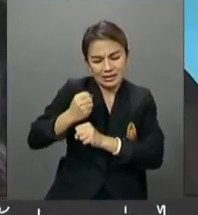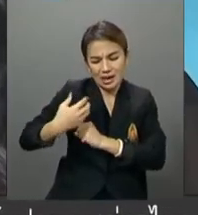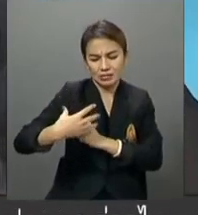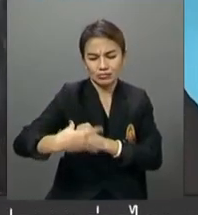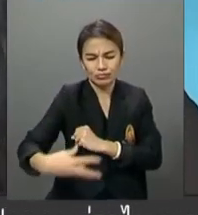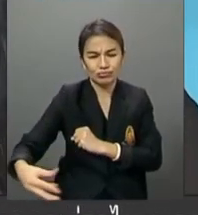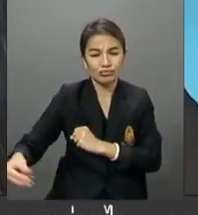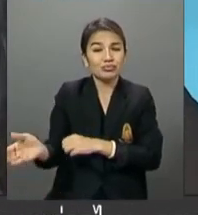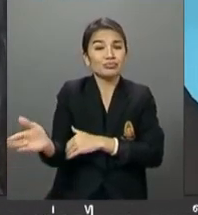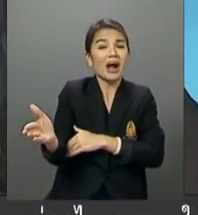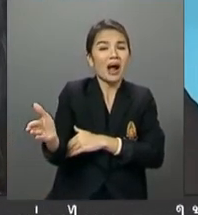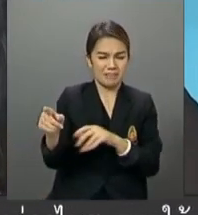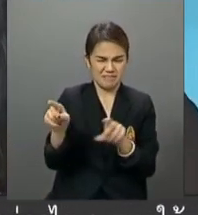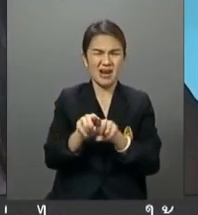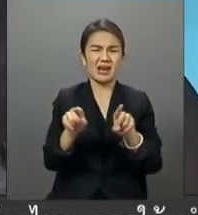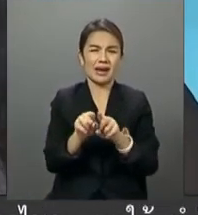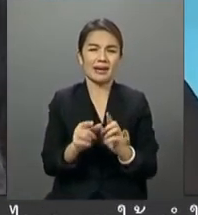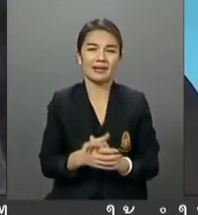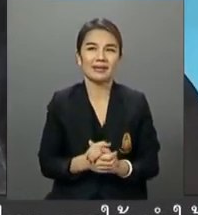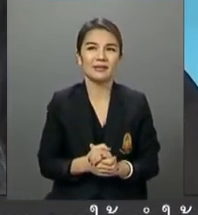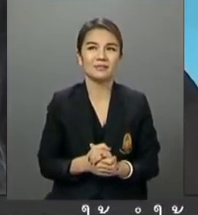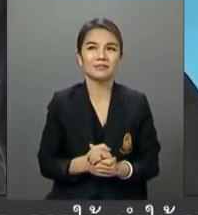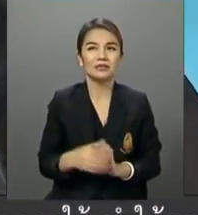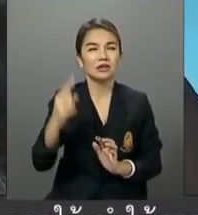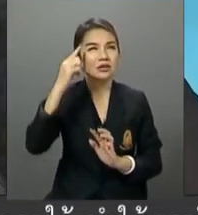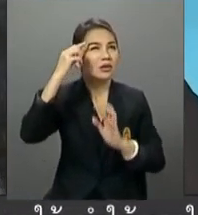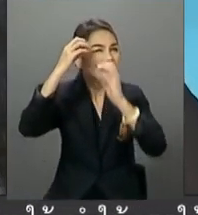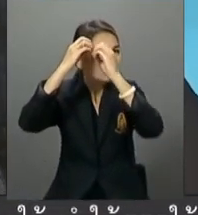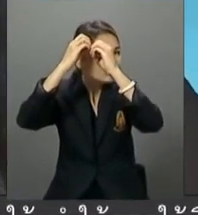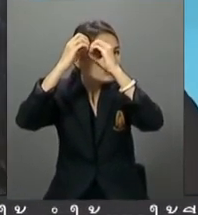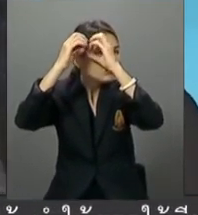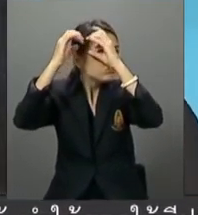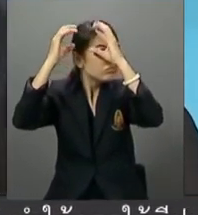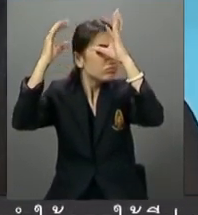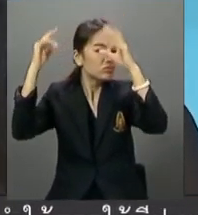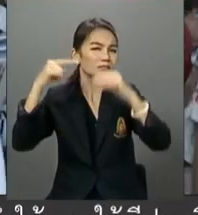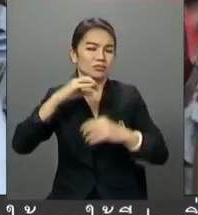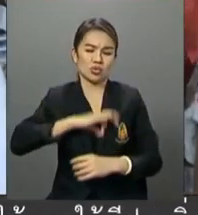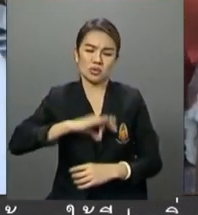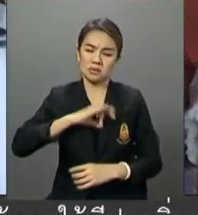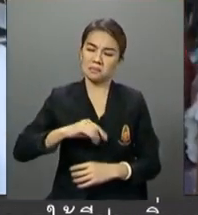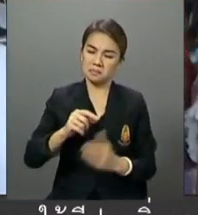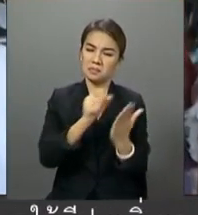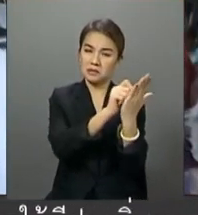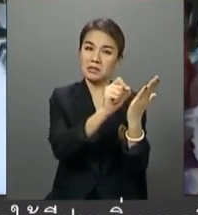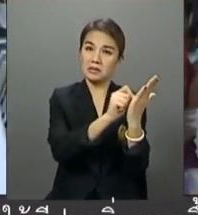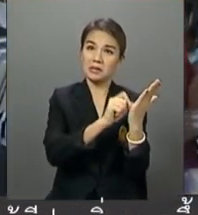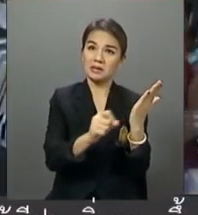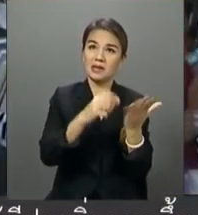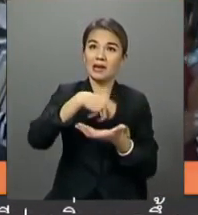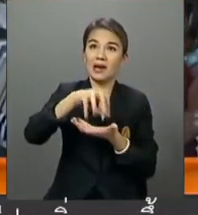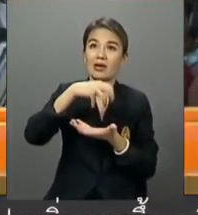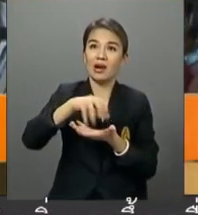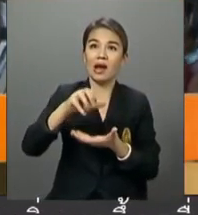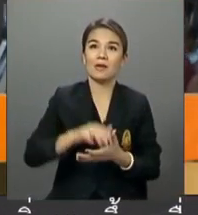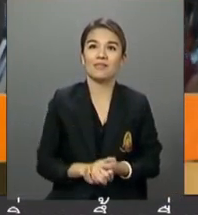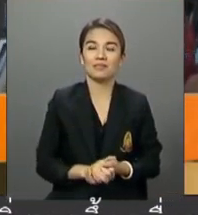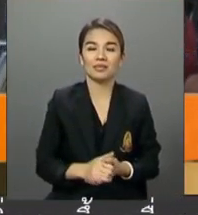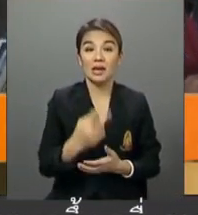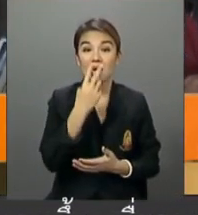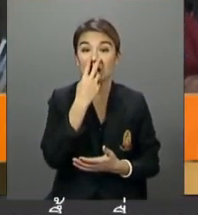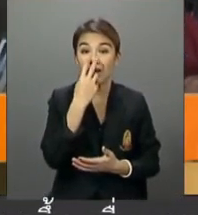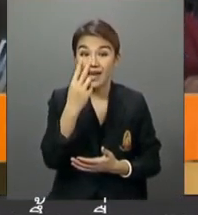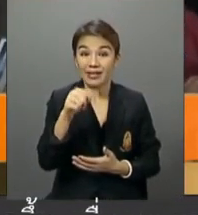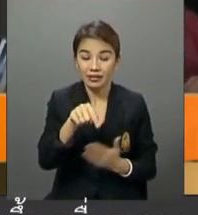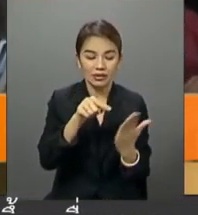กันก็ใช้แฟนตาซีเป็นวิธีที่จะพูดเกี่ยวกับเรื่องพวกเนี้ย เหมือนแต่ละตอนจะเห็นการเปลี่ยนแปลงของแต่